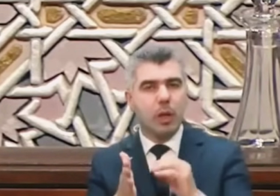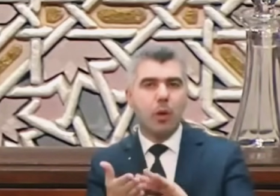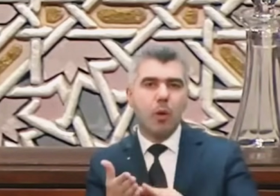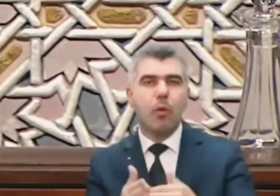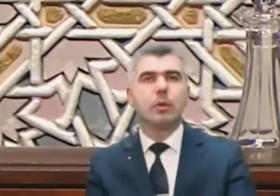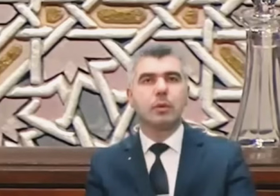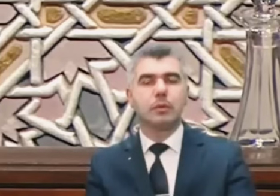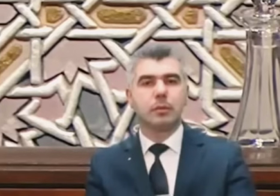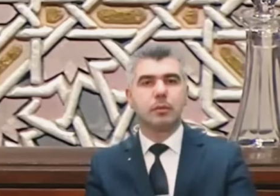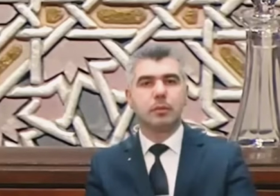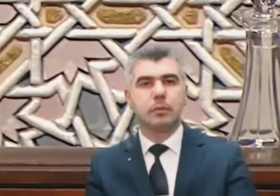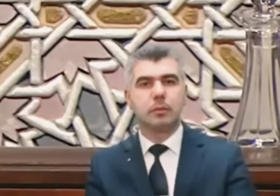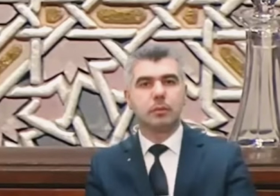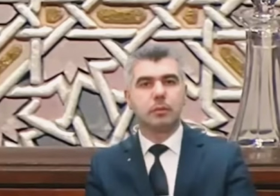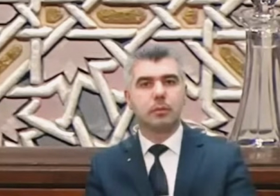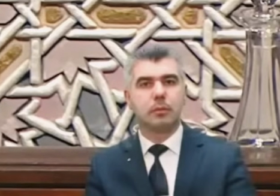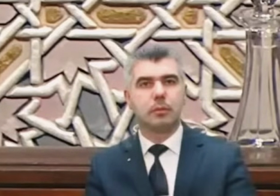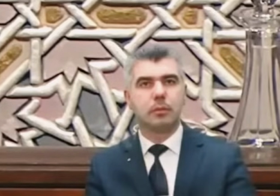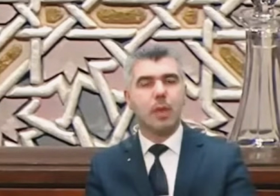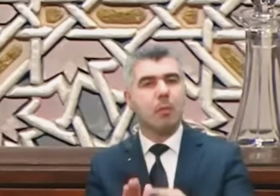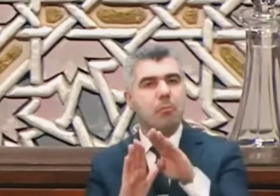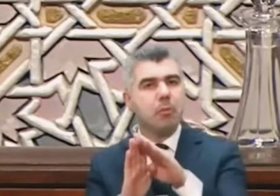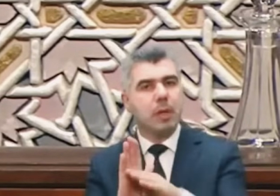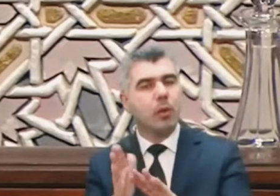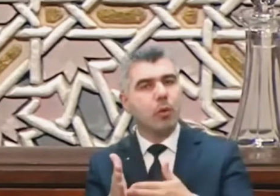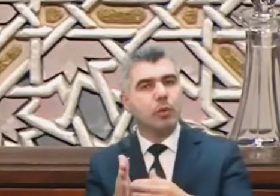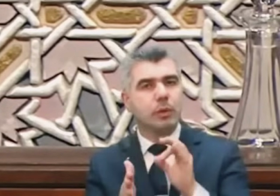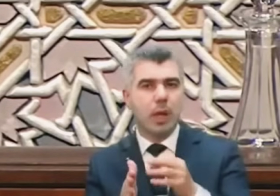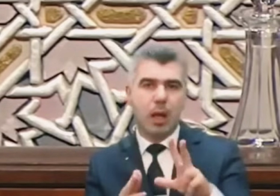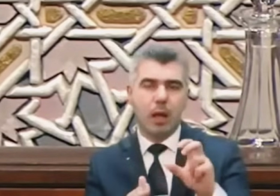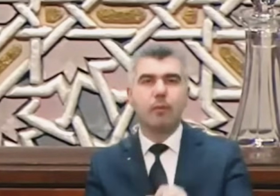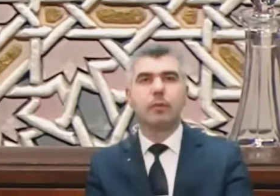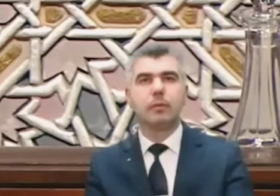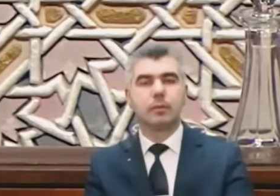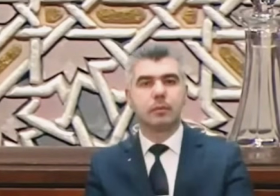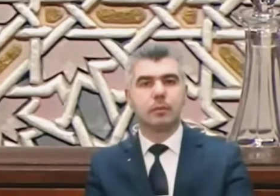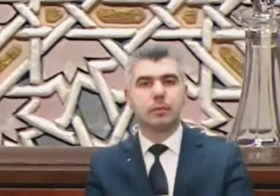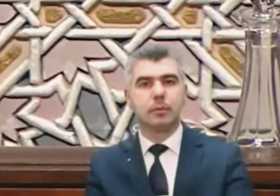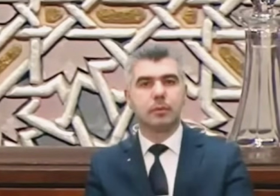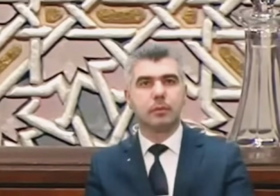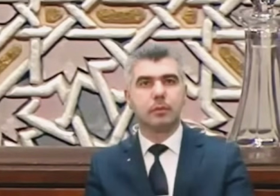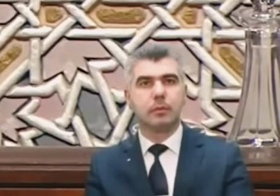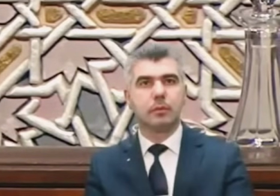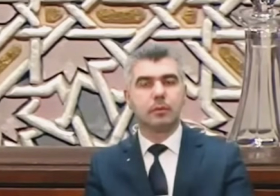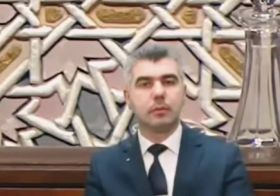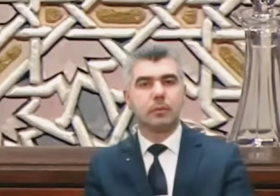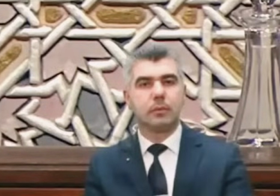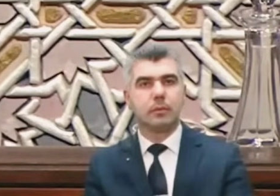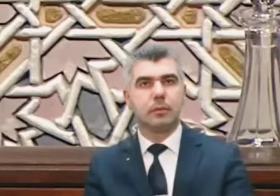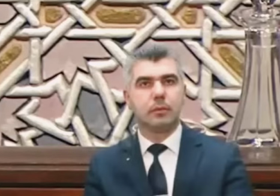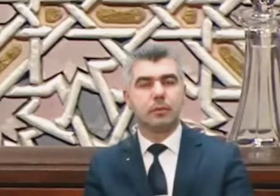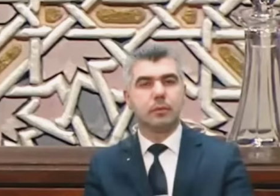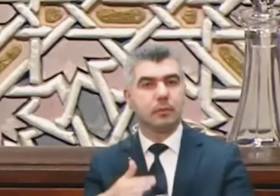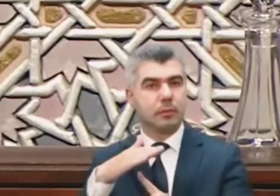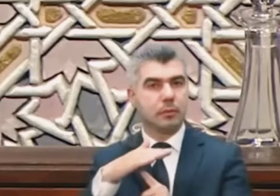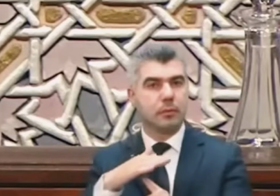ديال اللجان وانتم ممتلين في المكتب وتعرفون هذا. إذن هذا الشيء اللي انتم طلبتوه. نقطة نظام